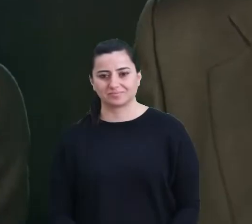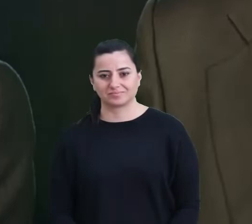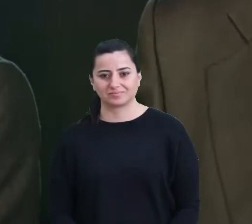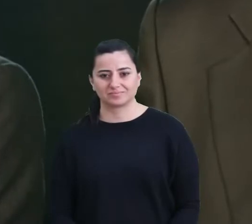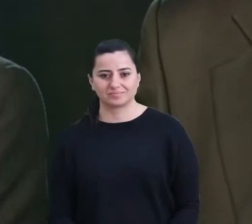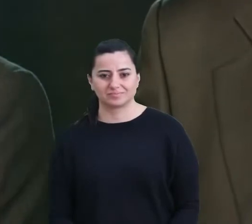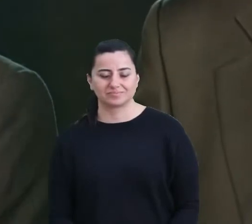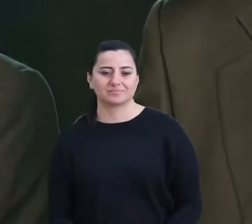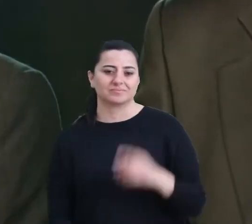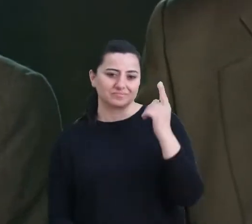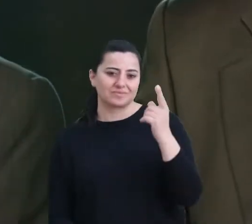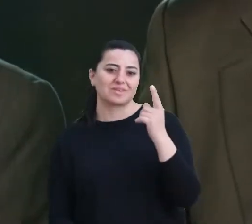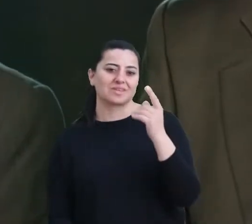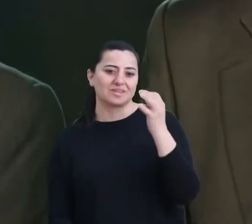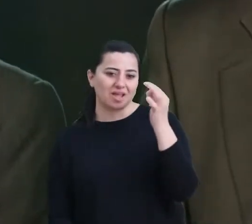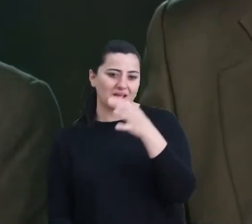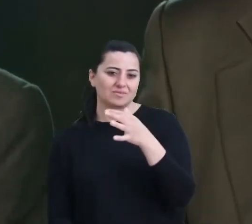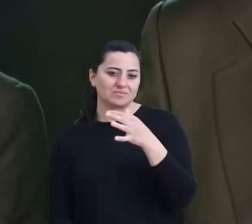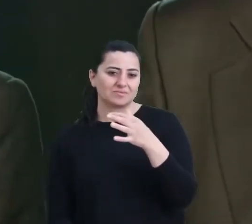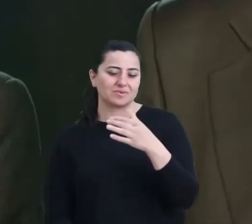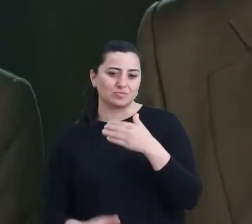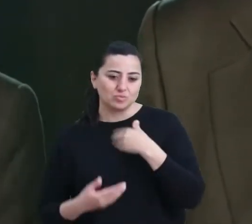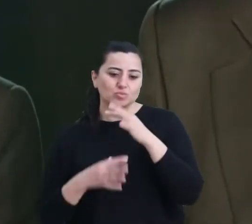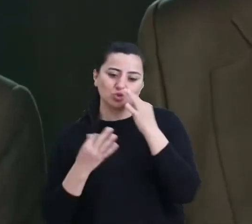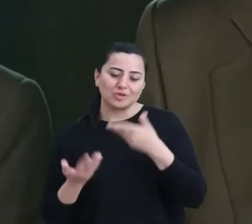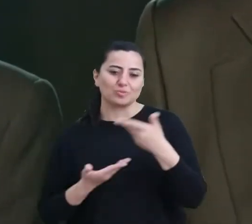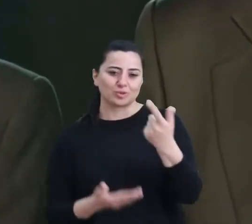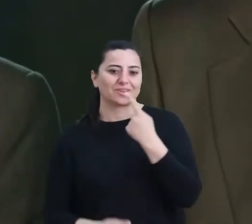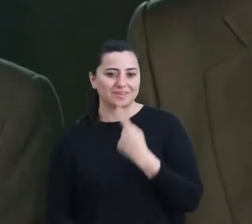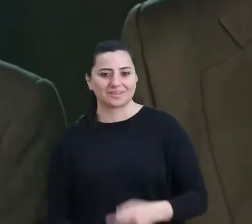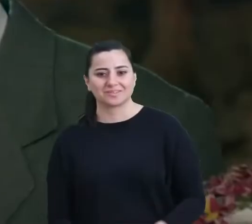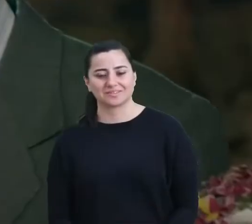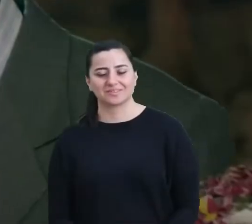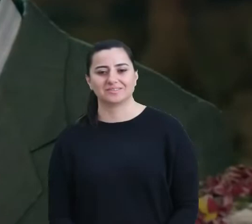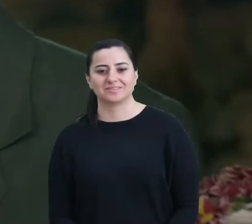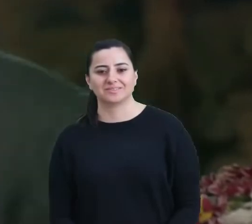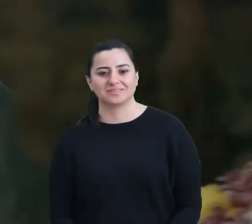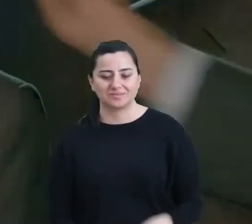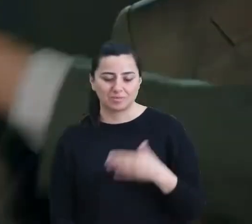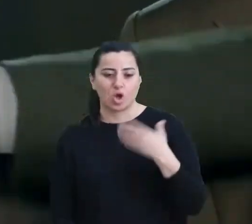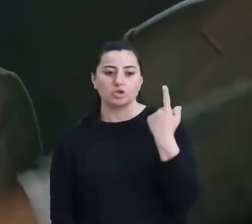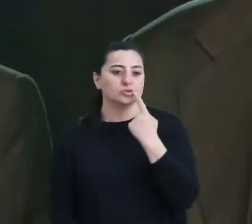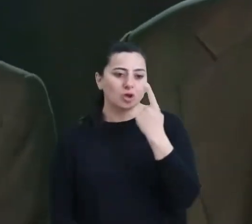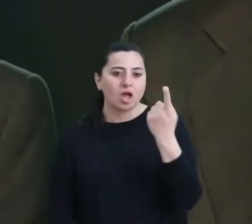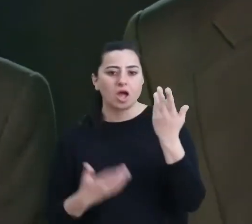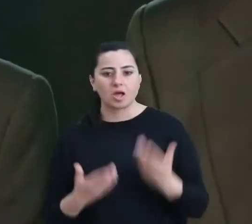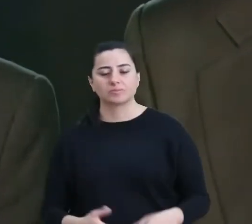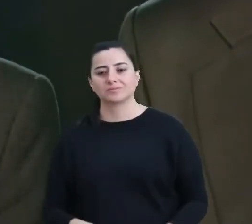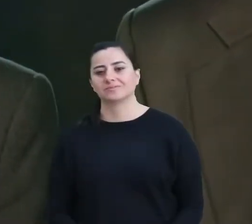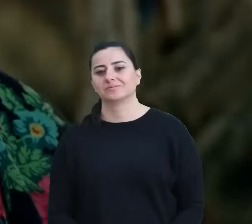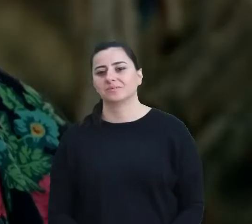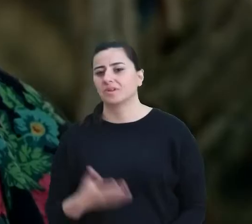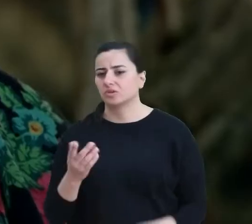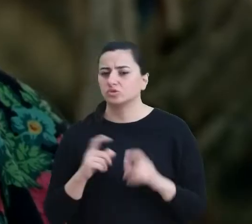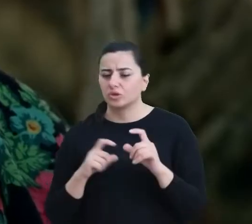dürttü. Zaten onlar kendiler dedi bizi. Müsaitiz diye. Biz onlar önceden demiştik de onlar İsmail da... İsmail tokat attı.